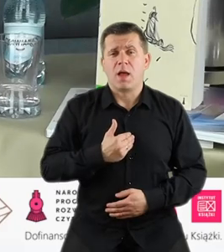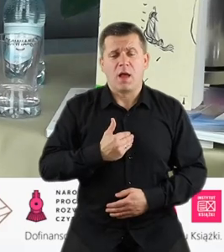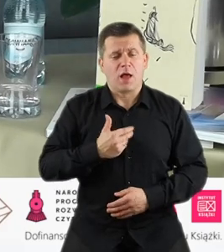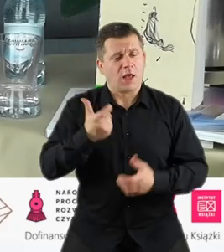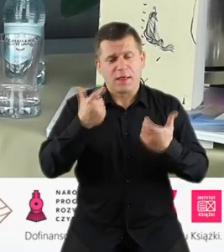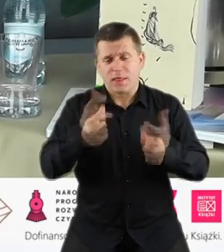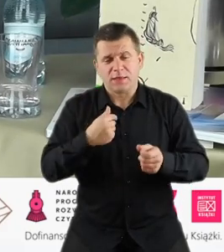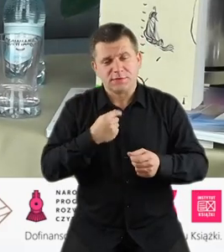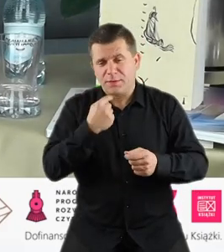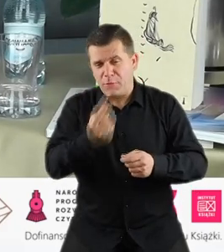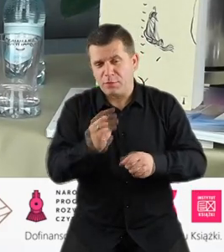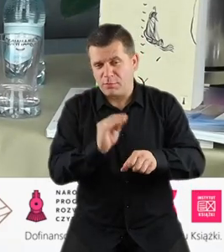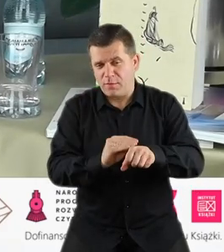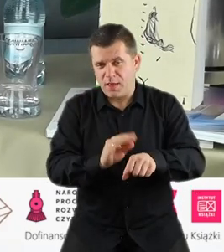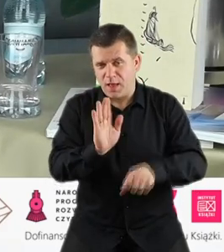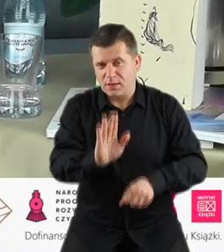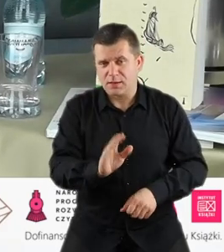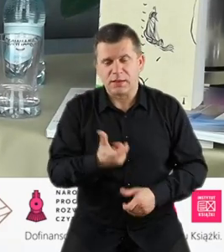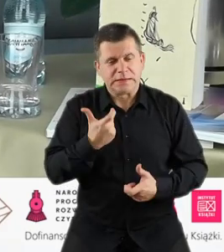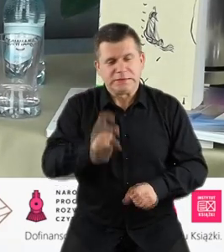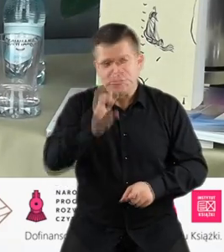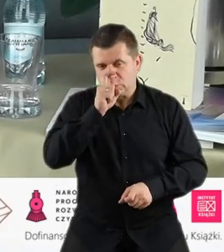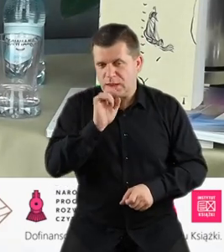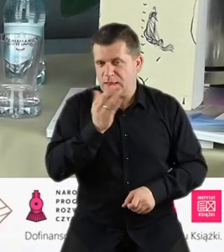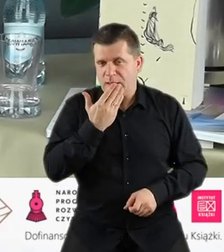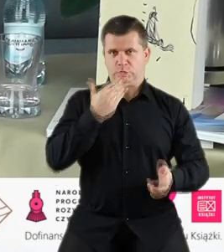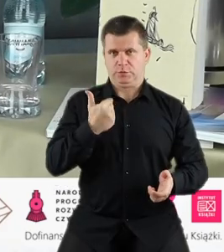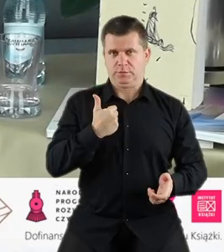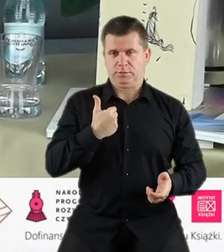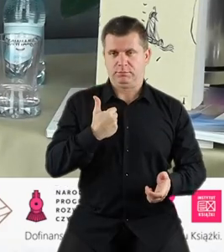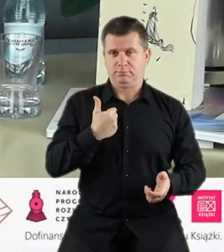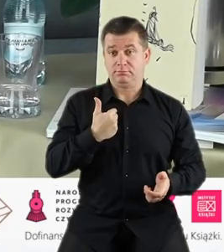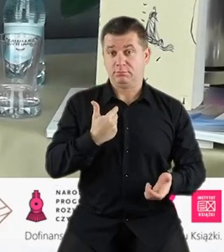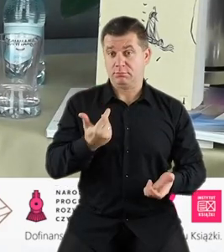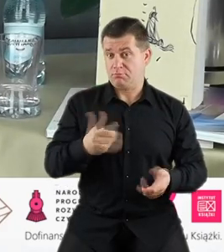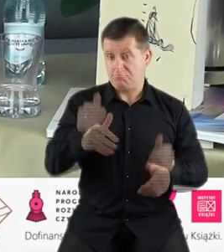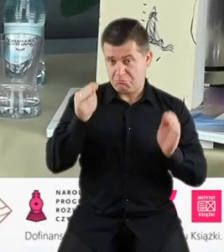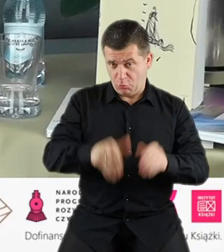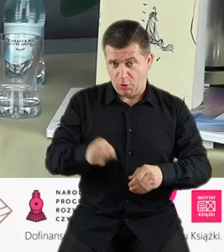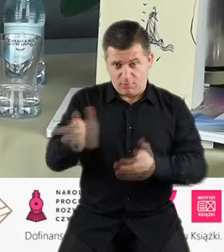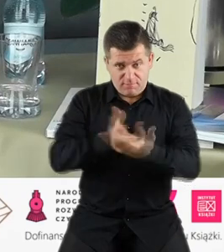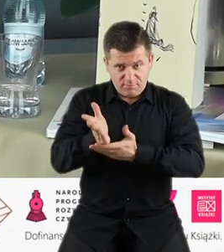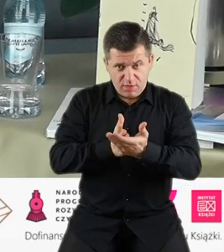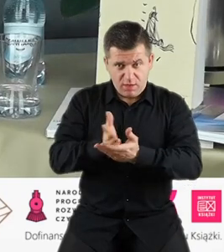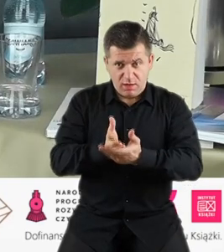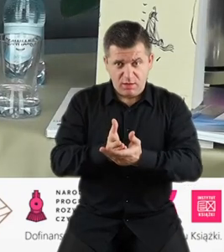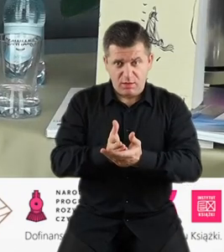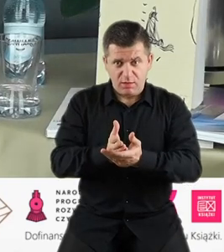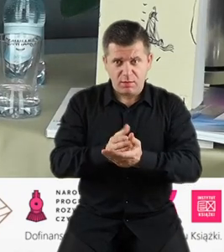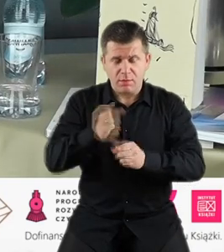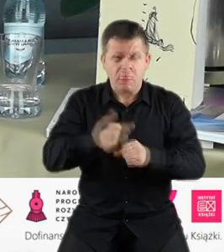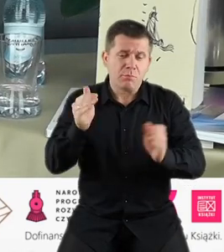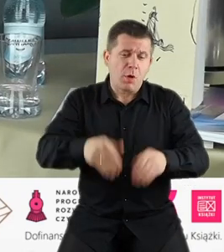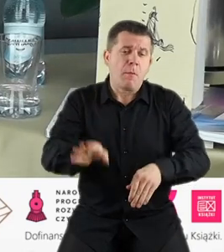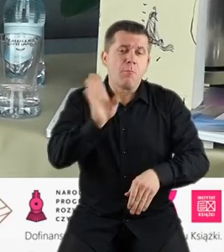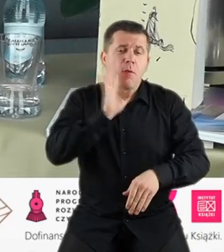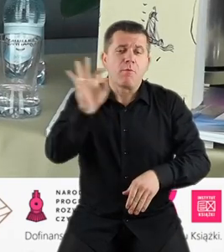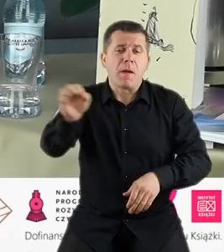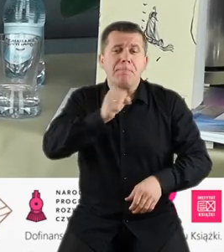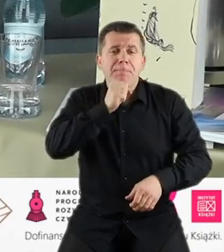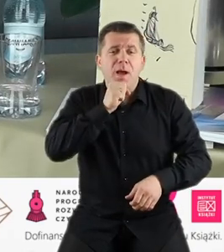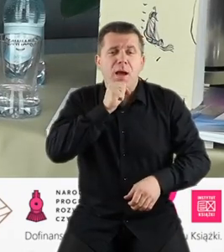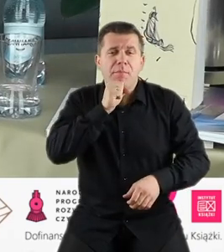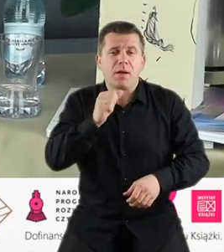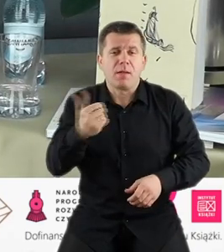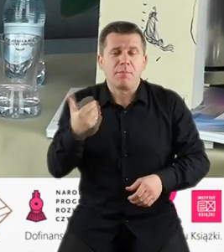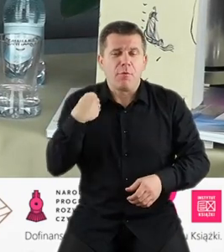tutaj niczego nie sugeruję, absolutnie nic złego nie mówię. Natomiast no, czy możemy mu do końca wierzyć? No może jest podobne do babki, tak jak mu